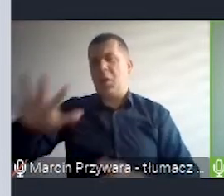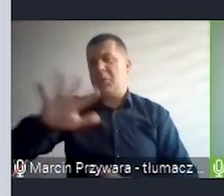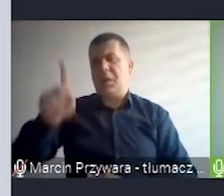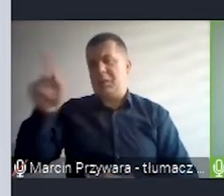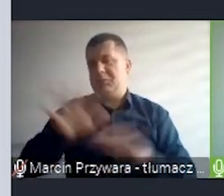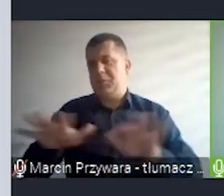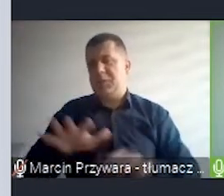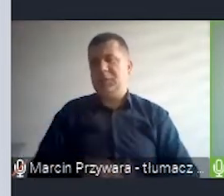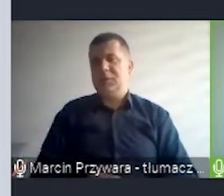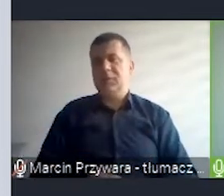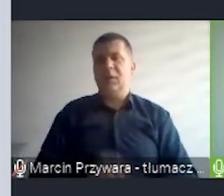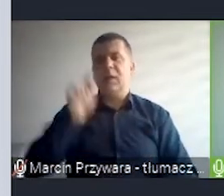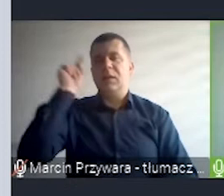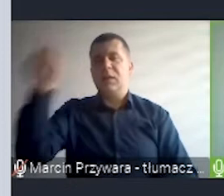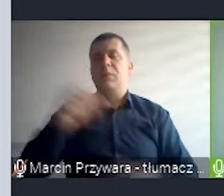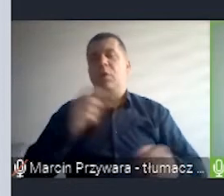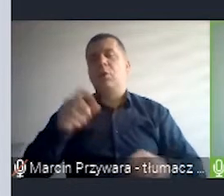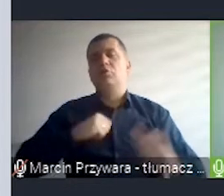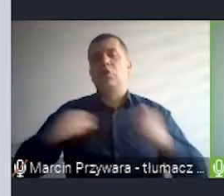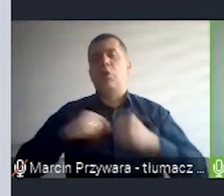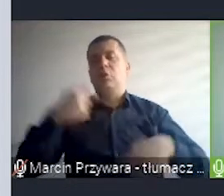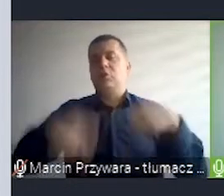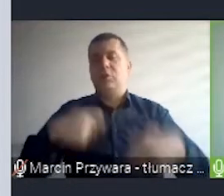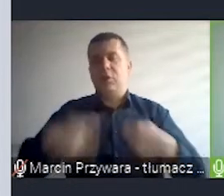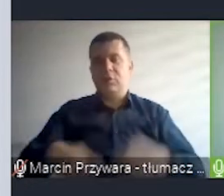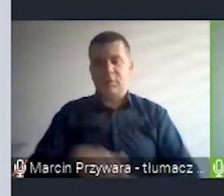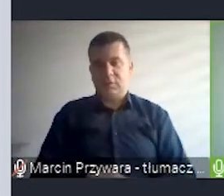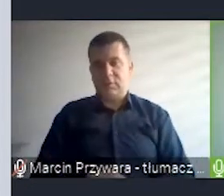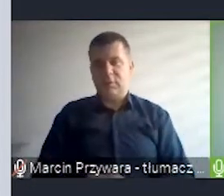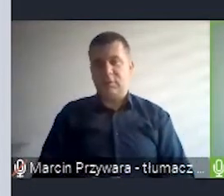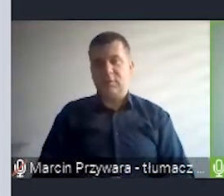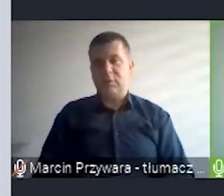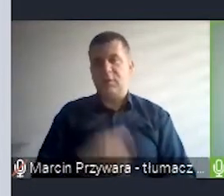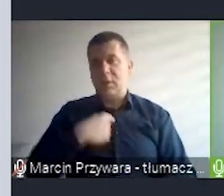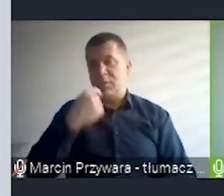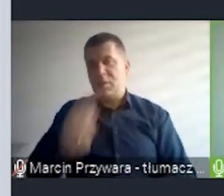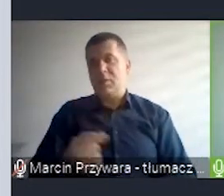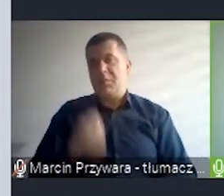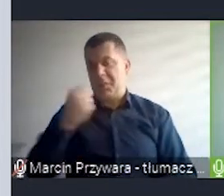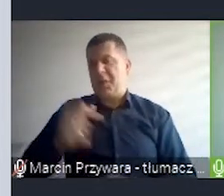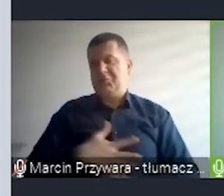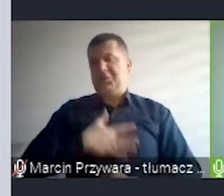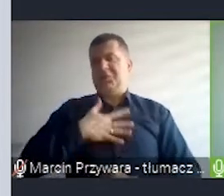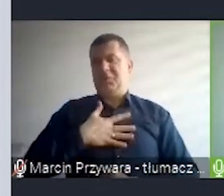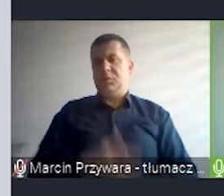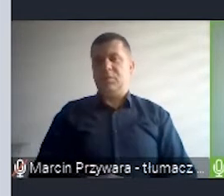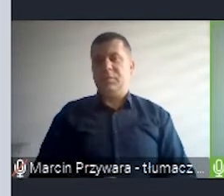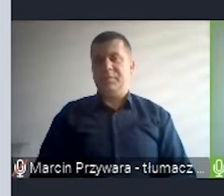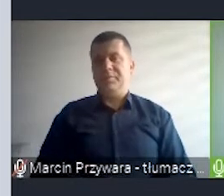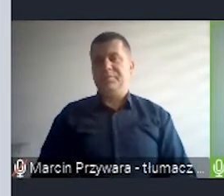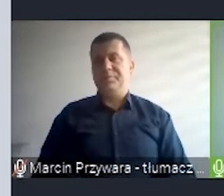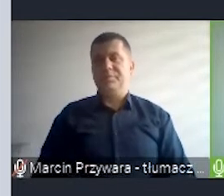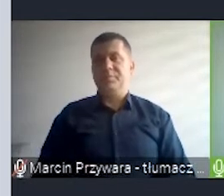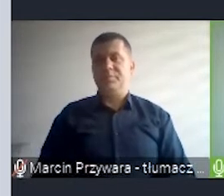oczywiście tamtymi kontrolami rządzi Szczecin, więc powiedziałbym, że bardzo mnie to zdziwiło. W tym